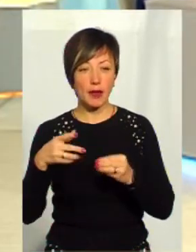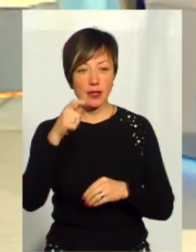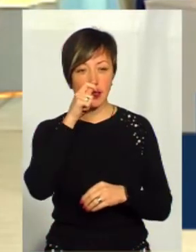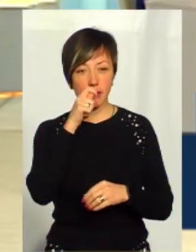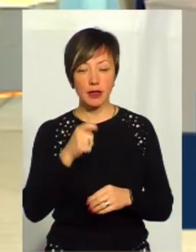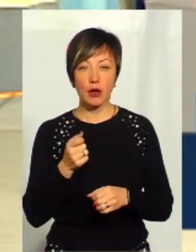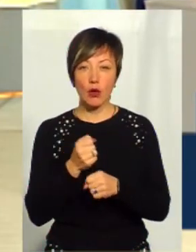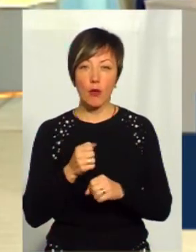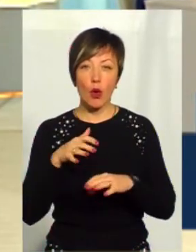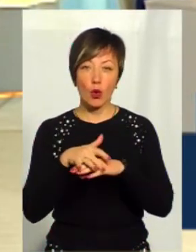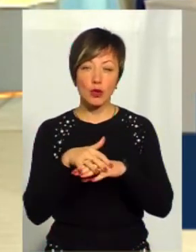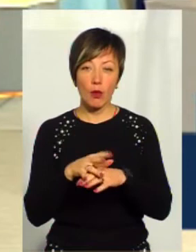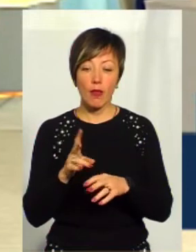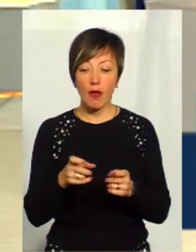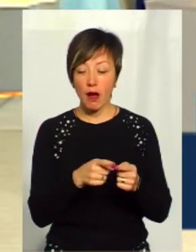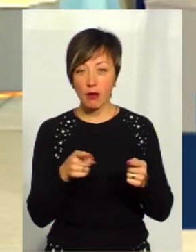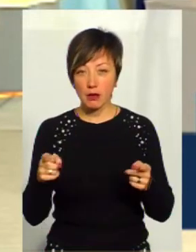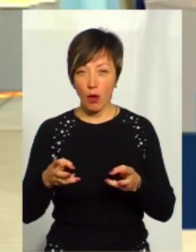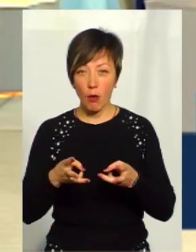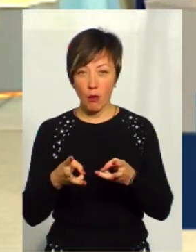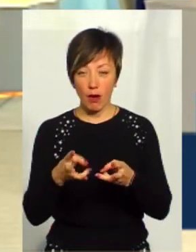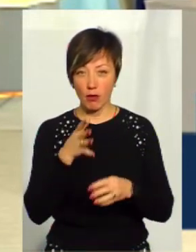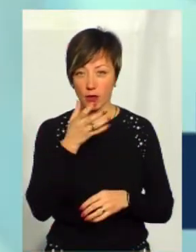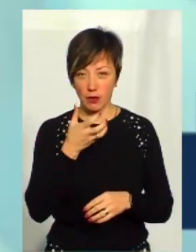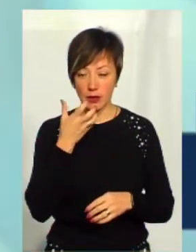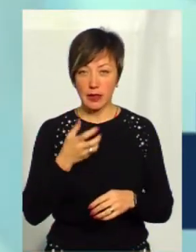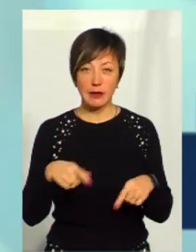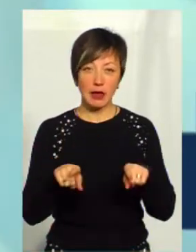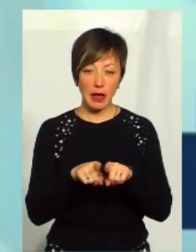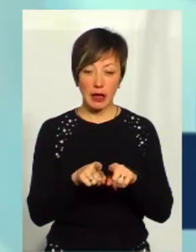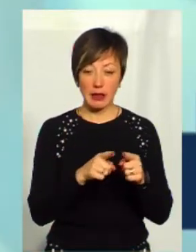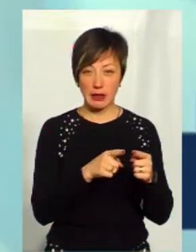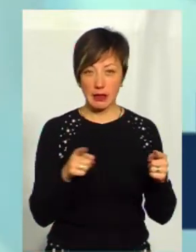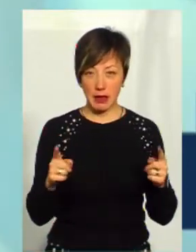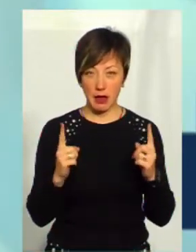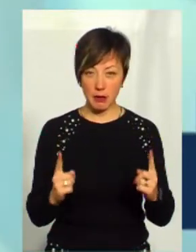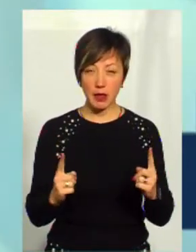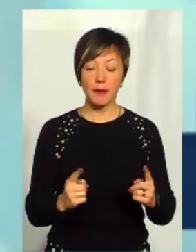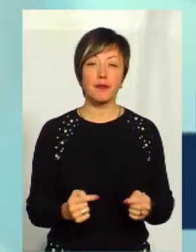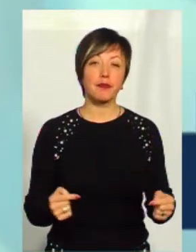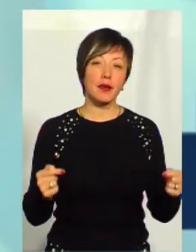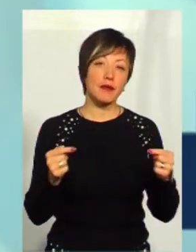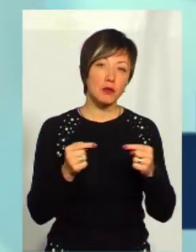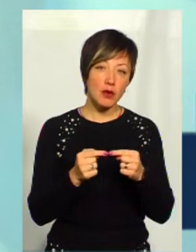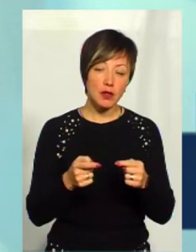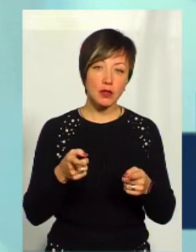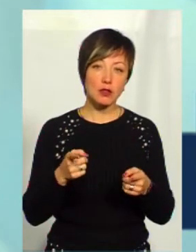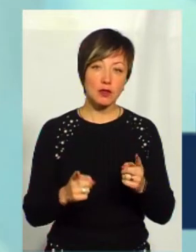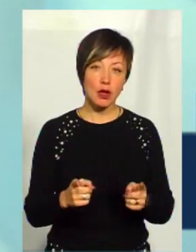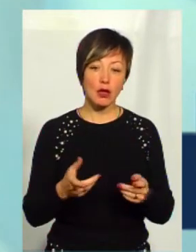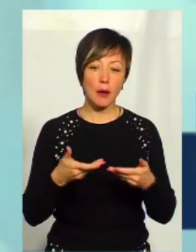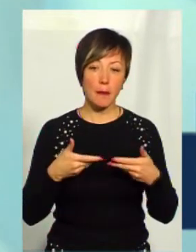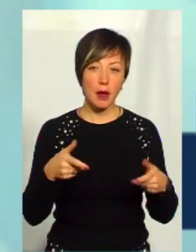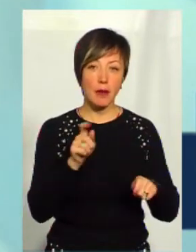квітня, роблять розрахунок на опалювальний сезон. Тобто, от такі от терміни. Відповідно, звичайно,